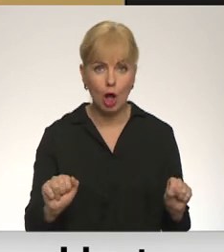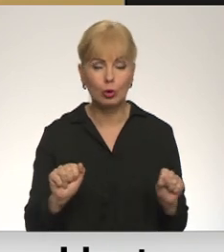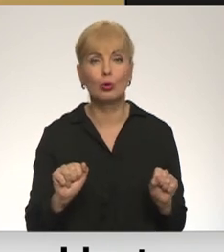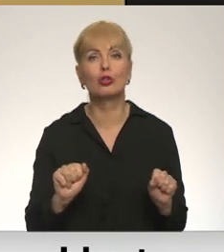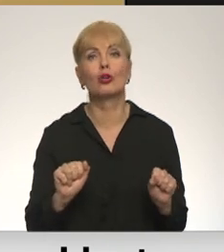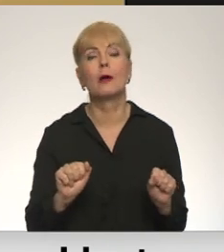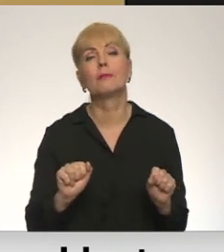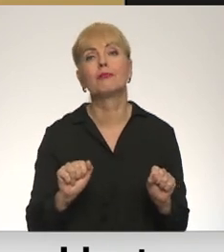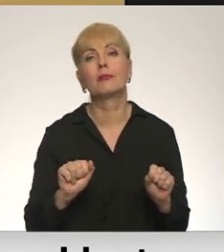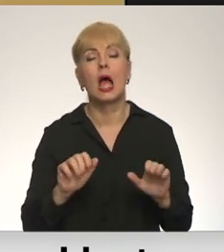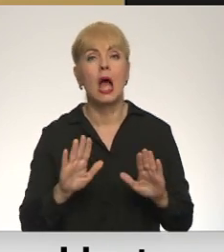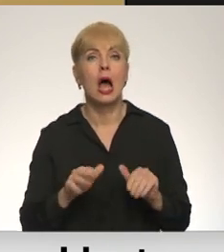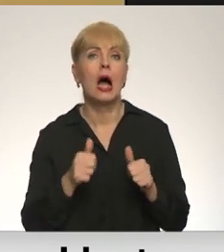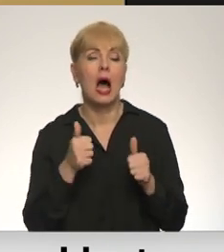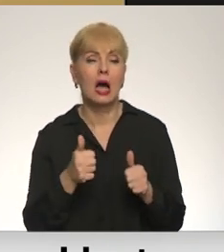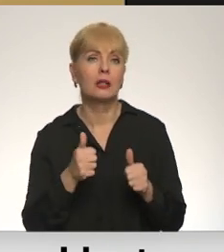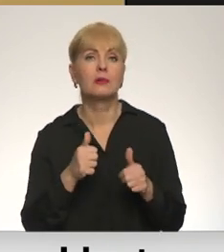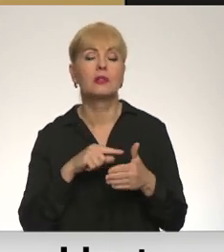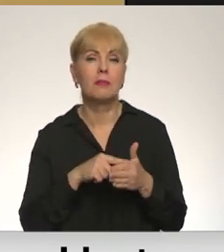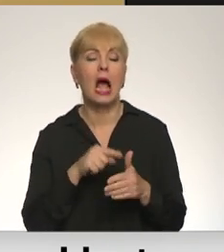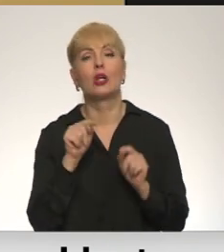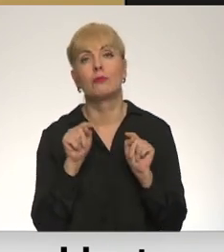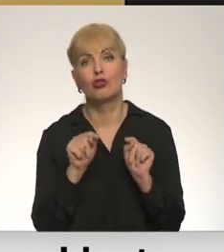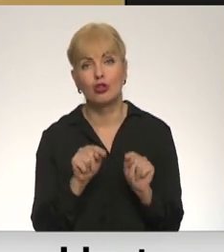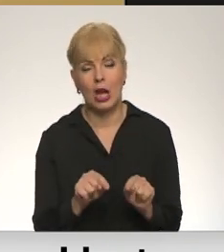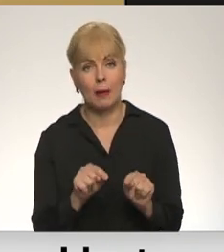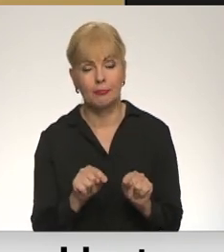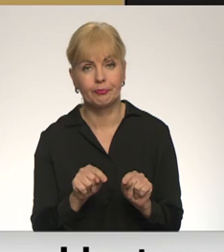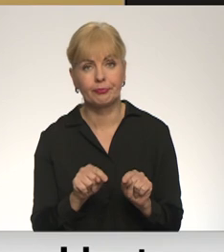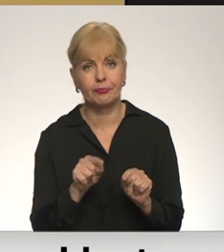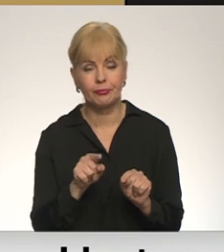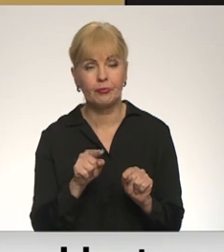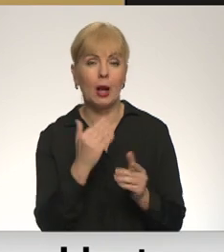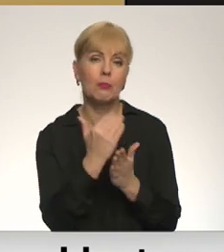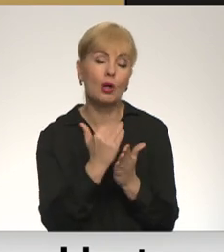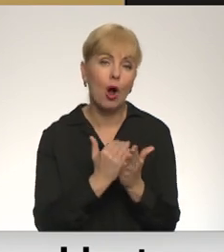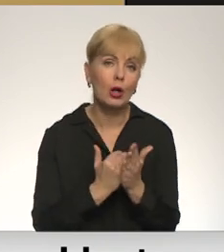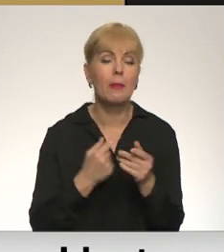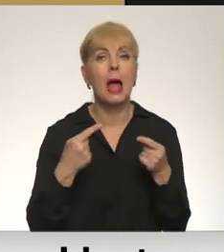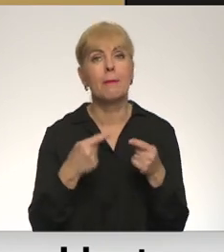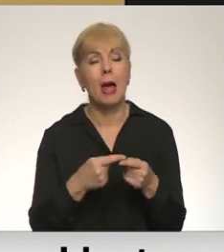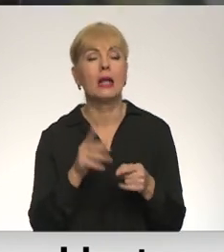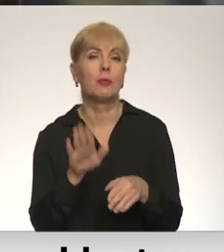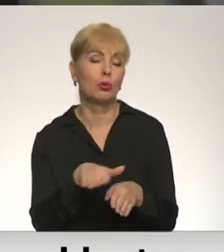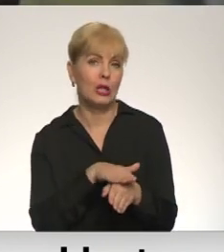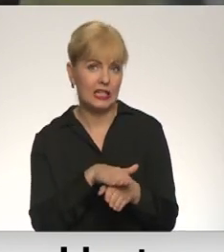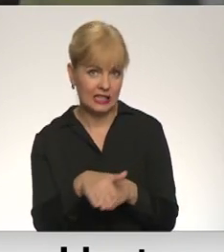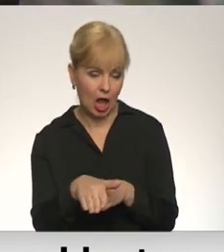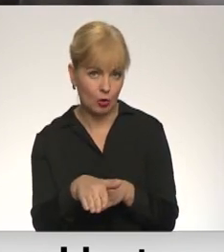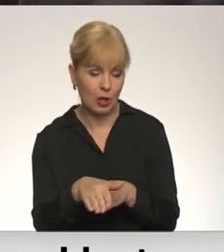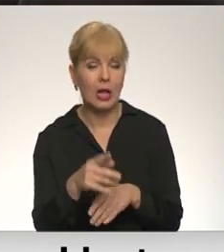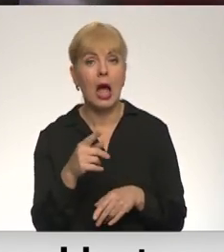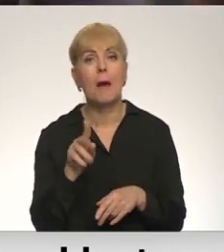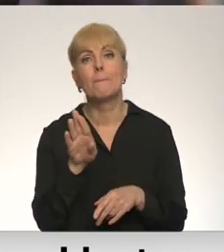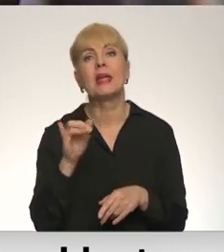labu vai ar spiedienu to, lai šīs programmas un šie mērķi tiktu īstenoti. Bite